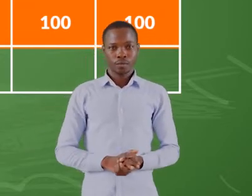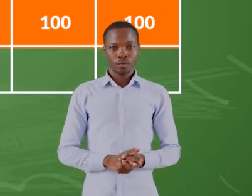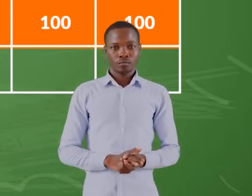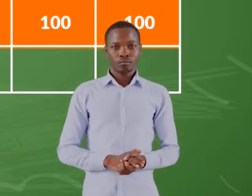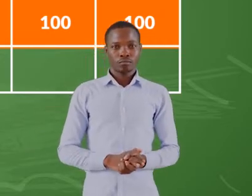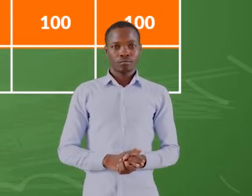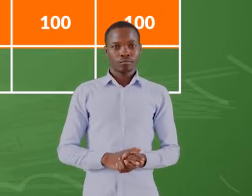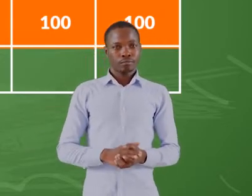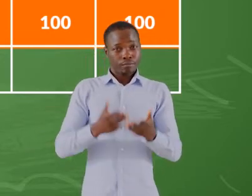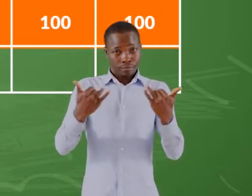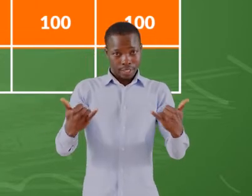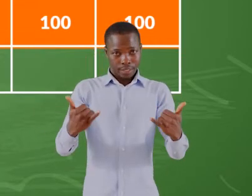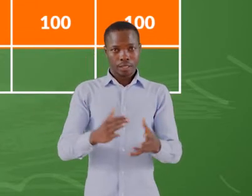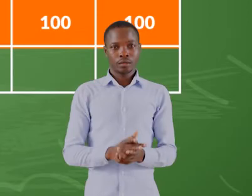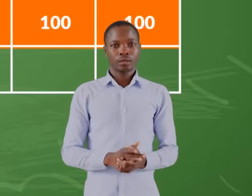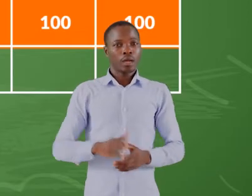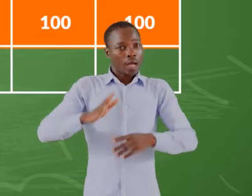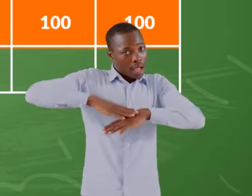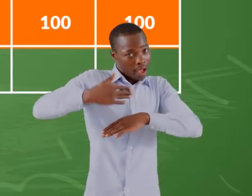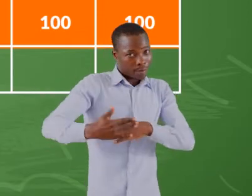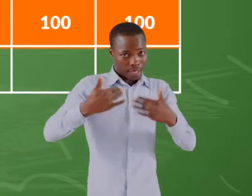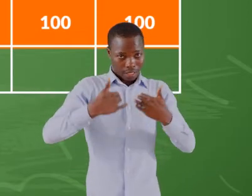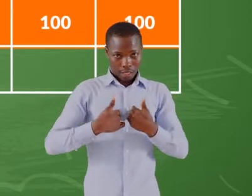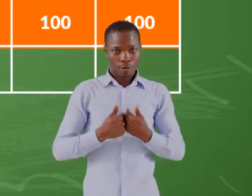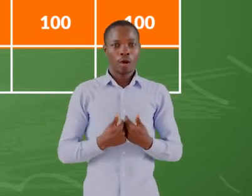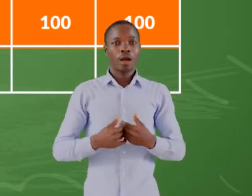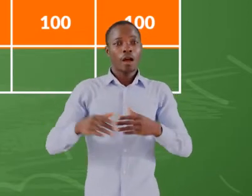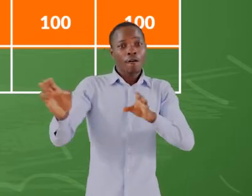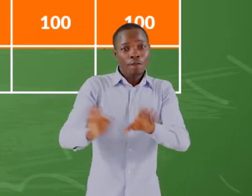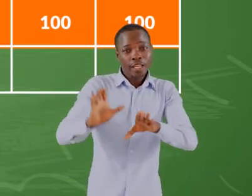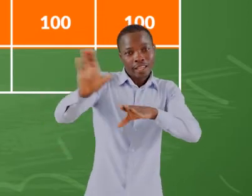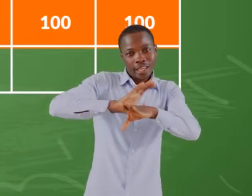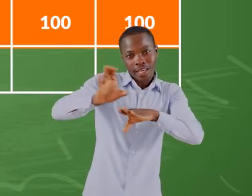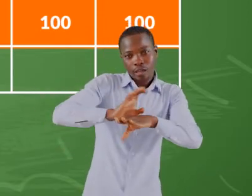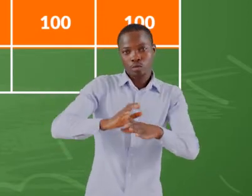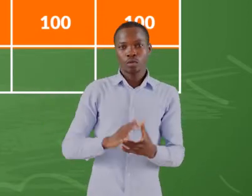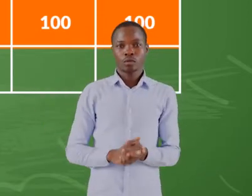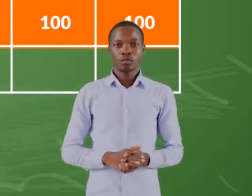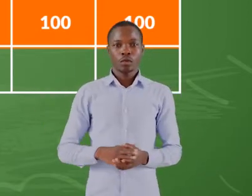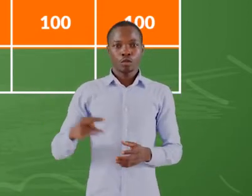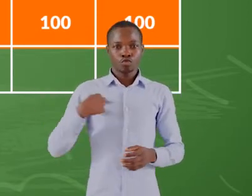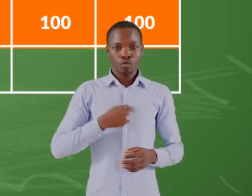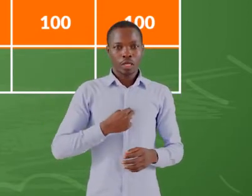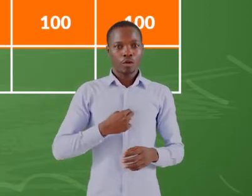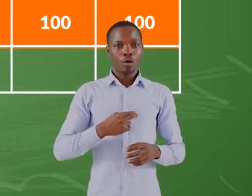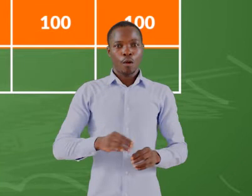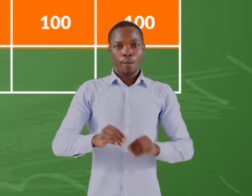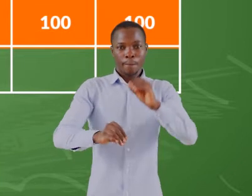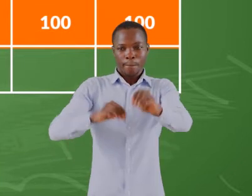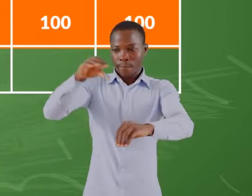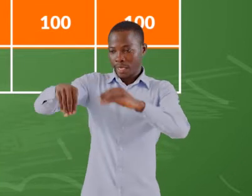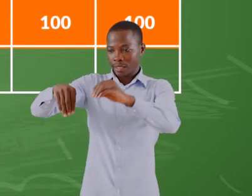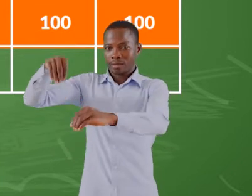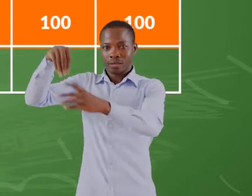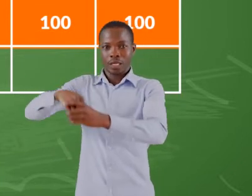ce cas, après avoir réalisé ces calculs, nous allons faire correspondre chaque